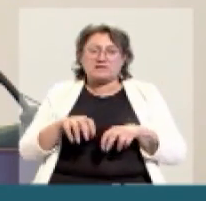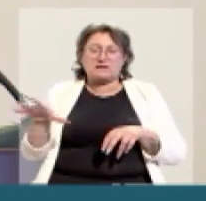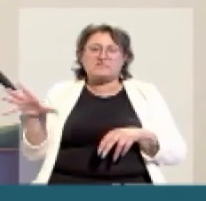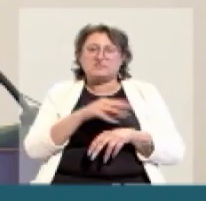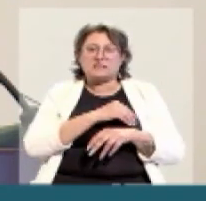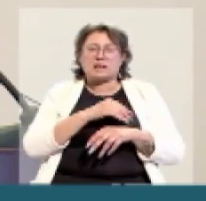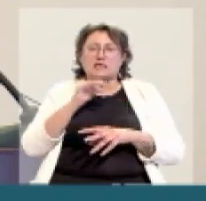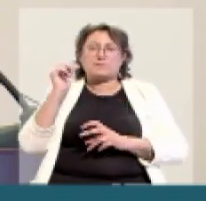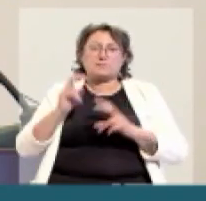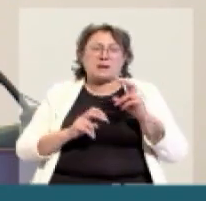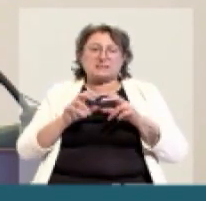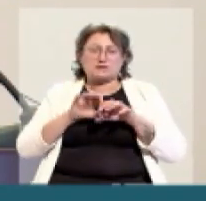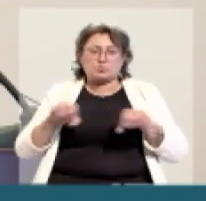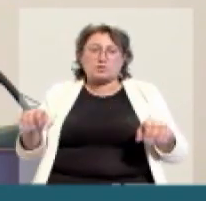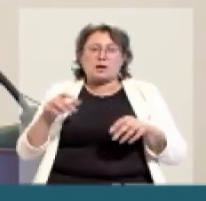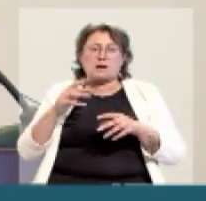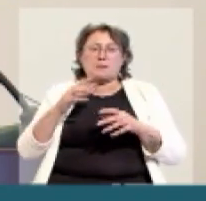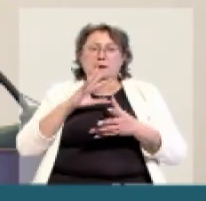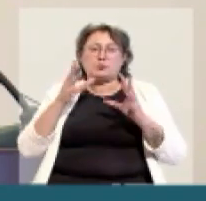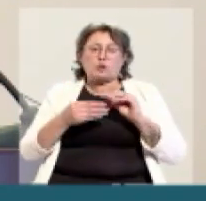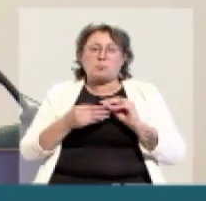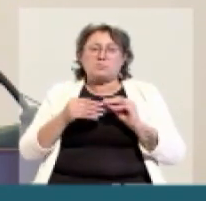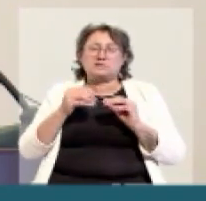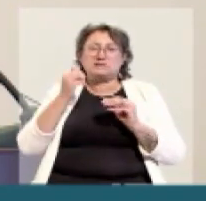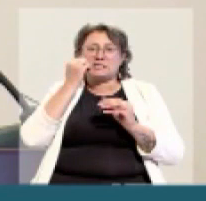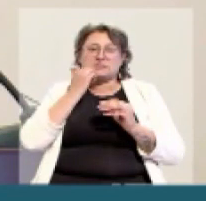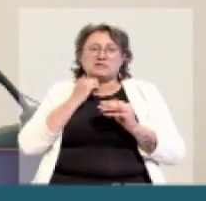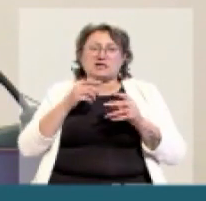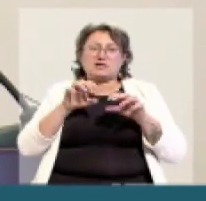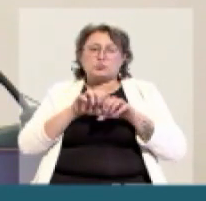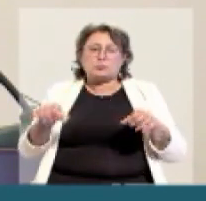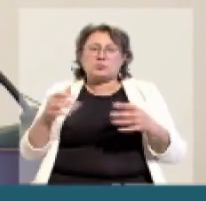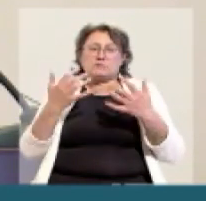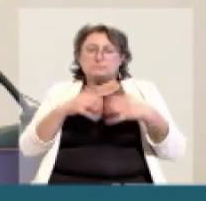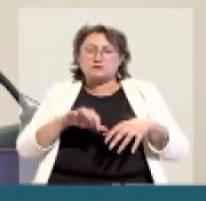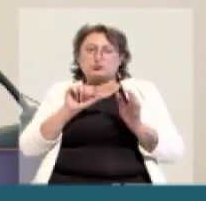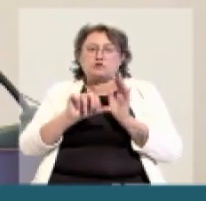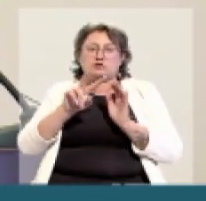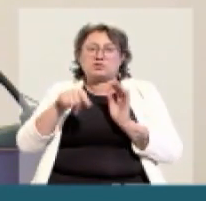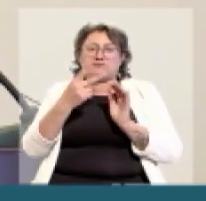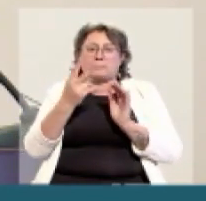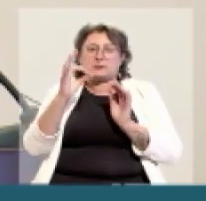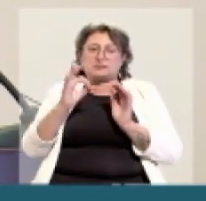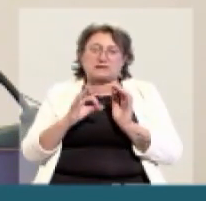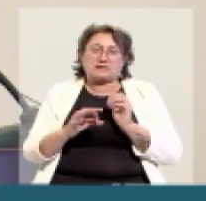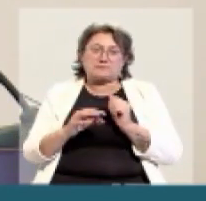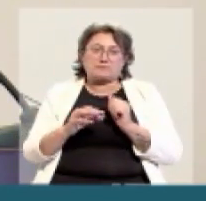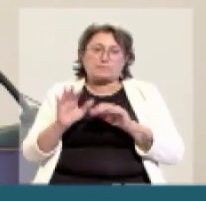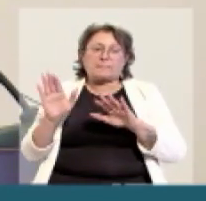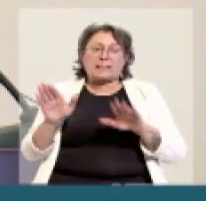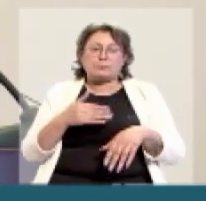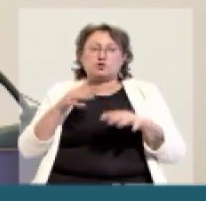сетей предприятия, по итогам которого износ сетей составил 64,2%.